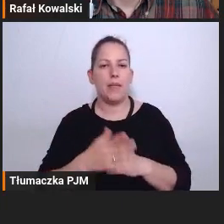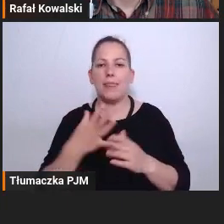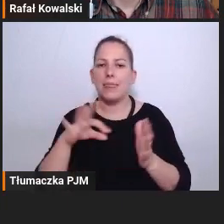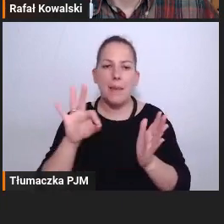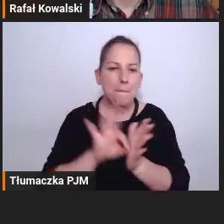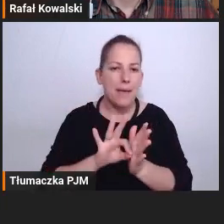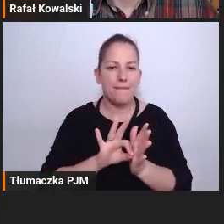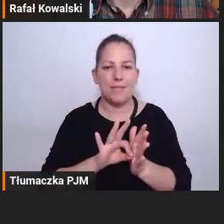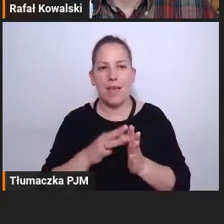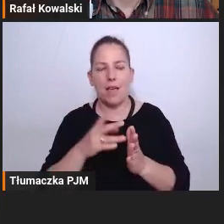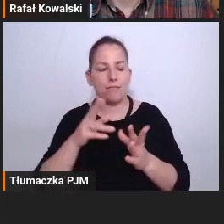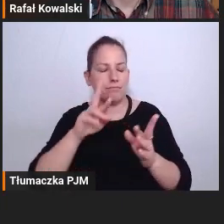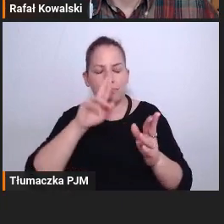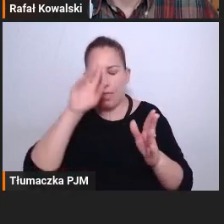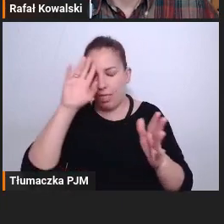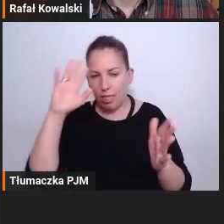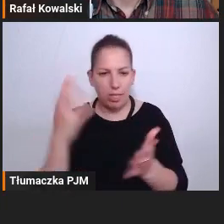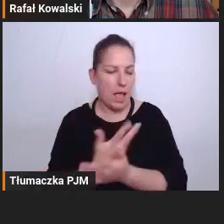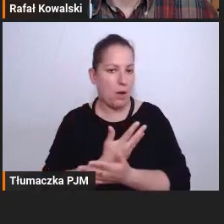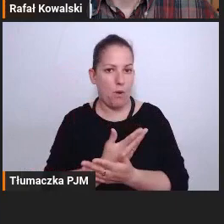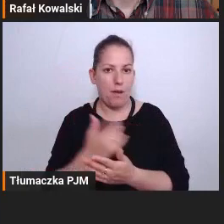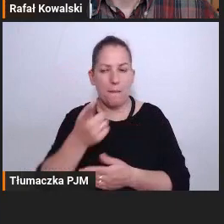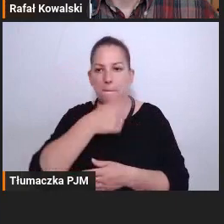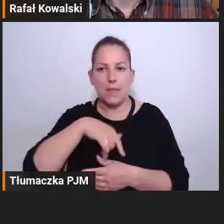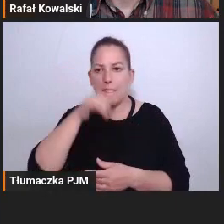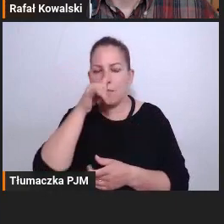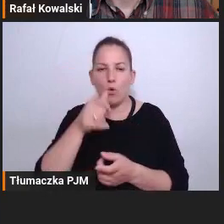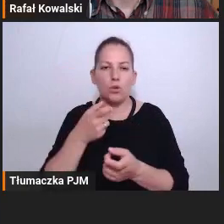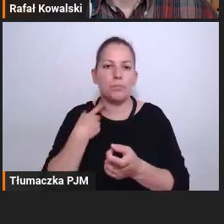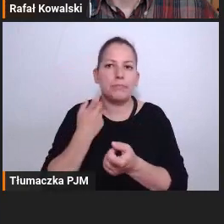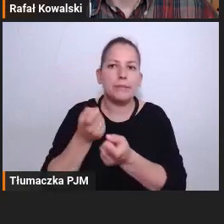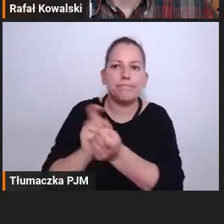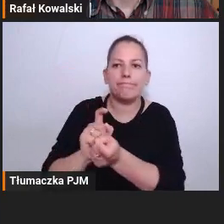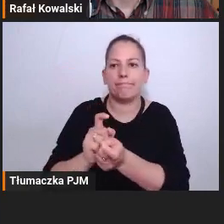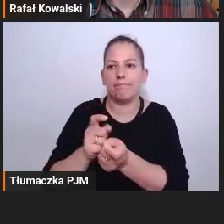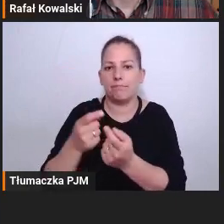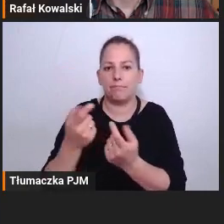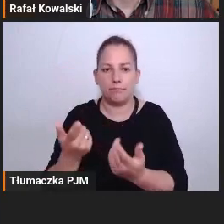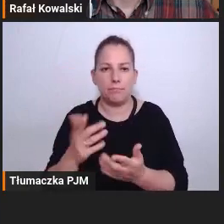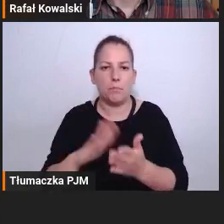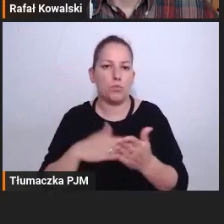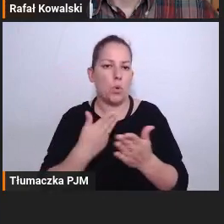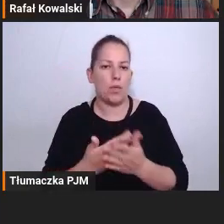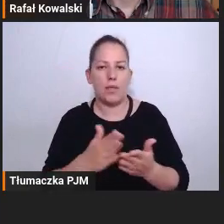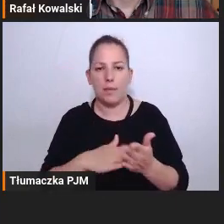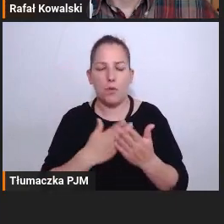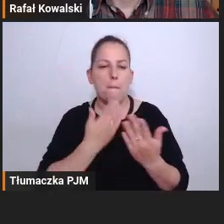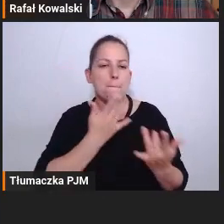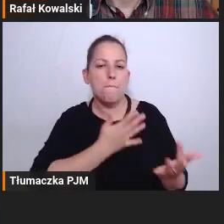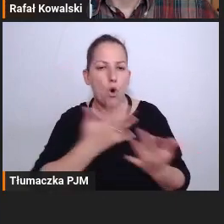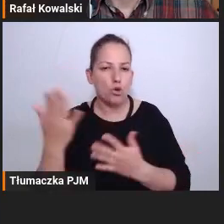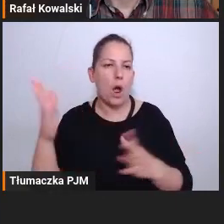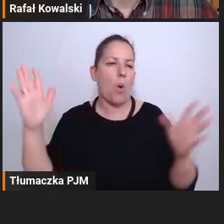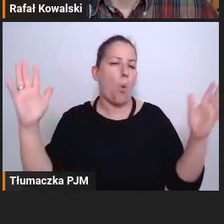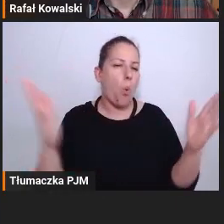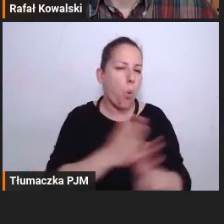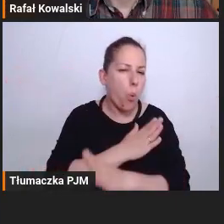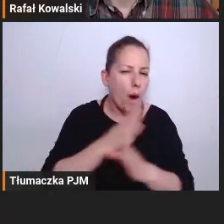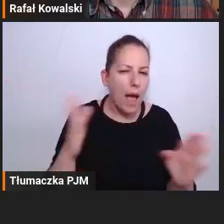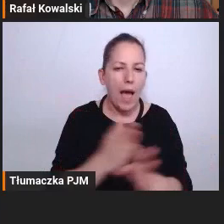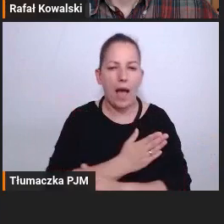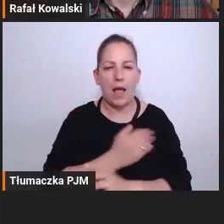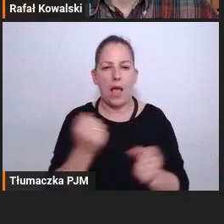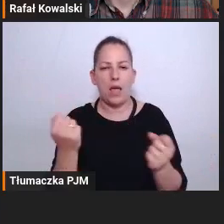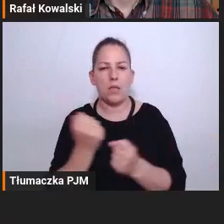niepewne, nieprzewidywalne, któremu nie mogliśmy zapobiec, tak? I tu jako przykłady podaje się pożary, huragany,